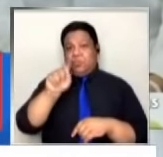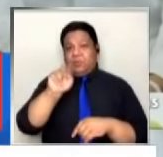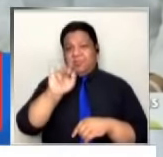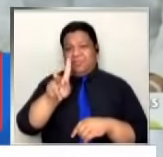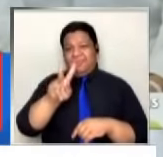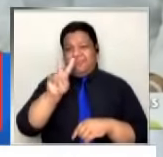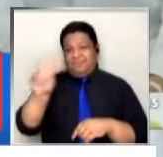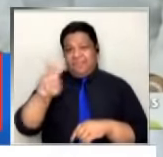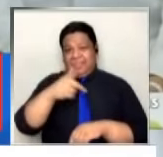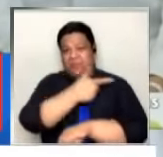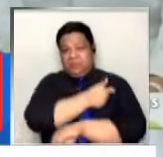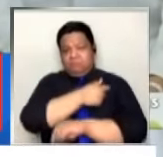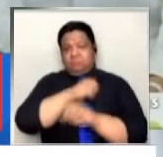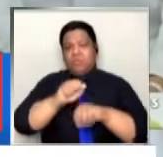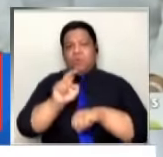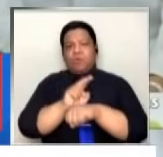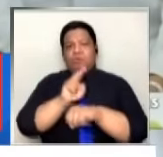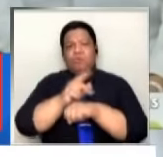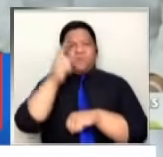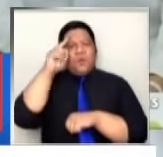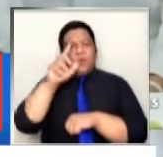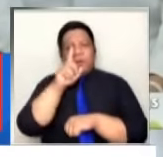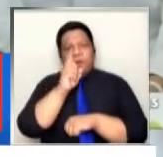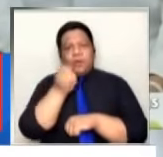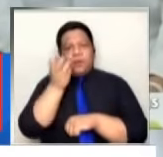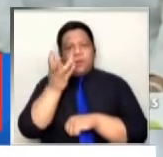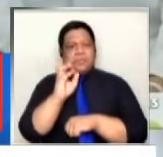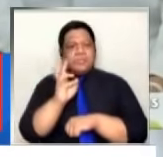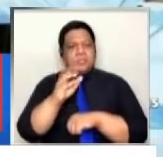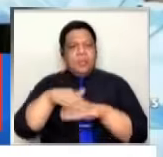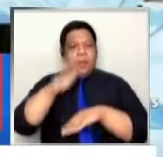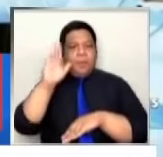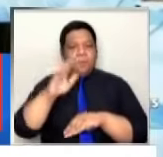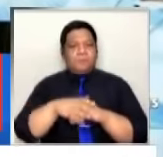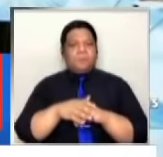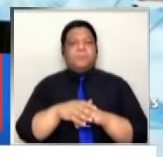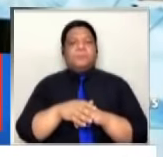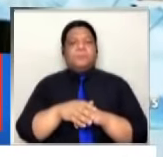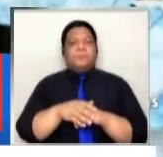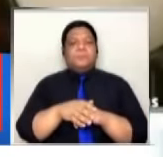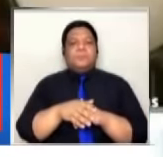po dumating yung ano yung AstraZeneca na vaccine natin na galing sa COVAX. We are